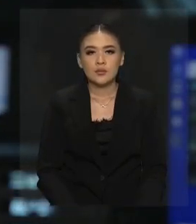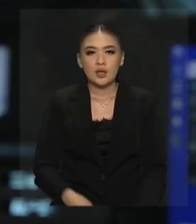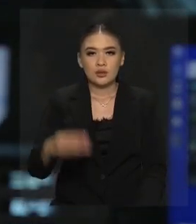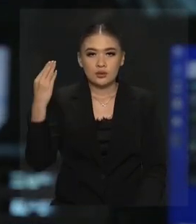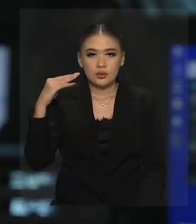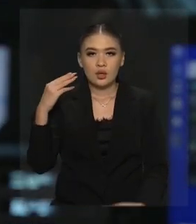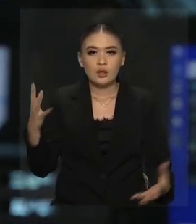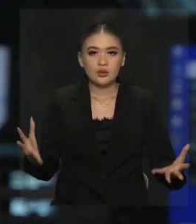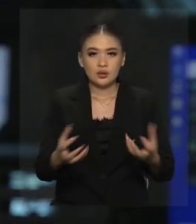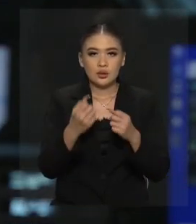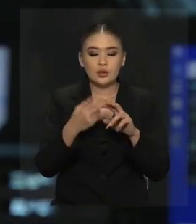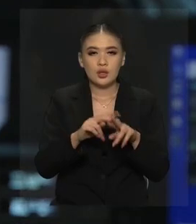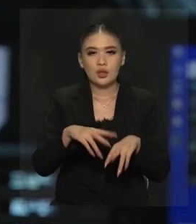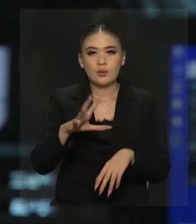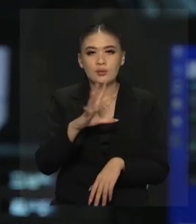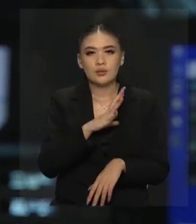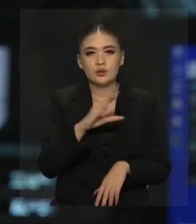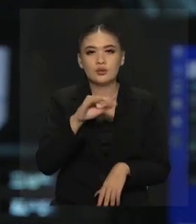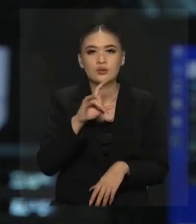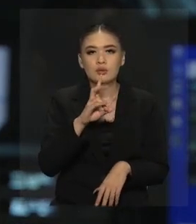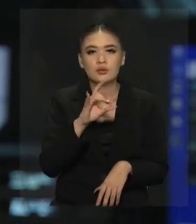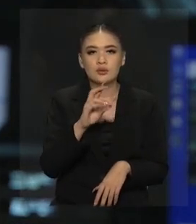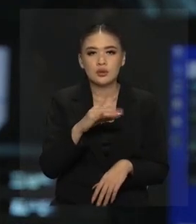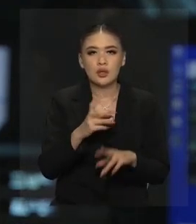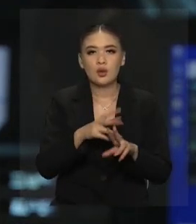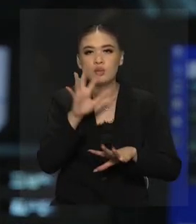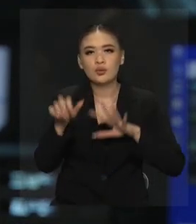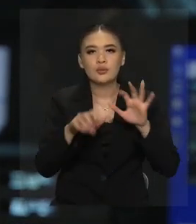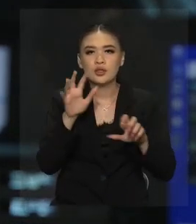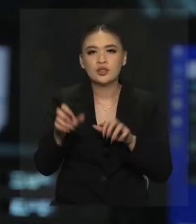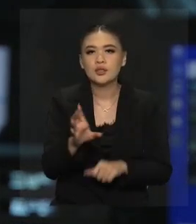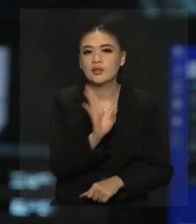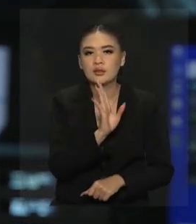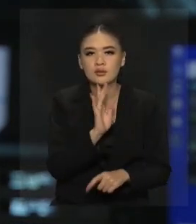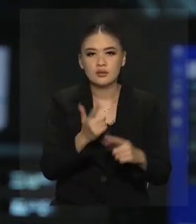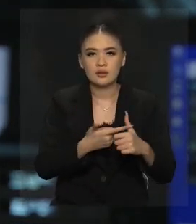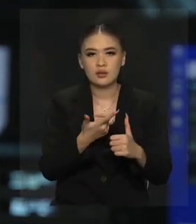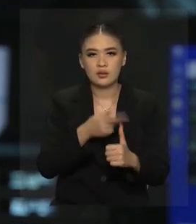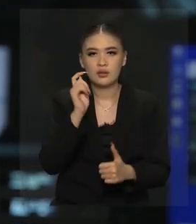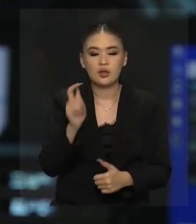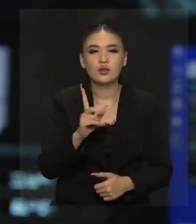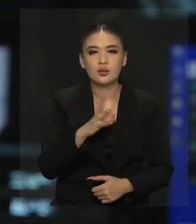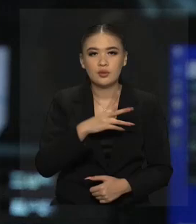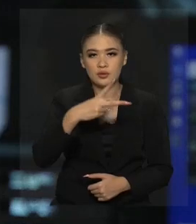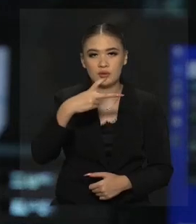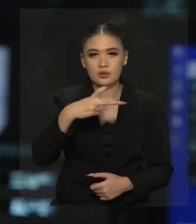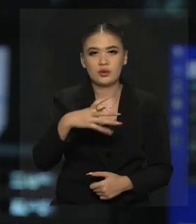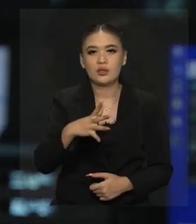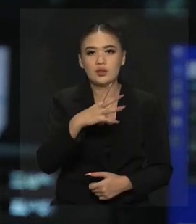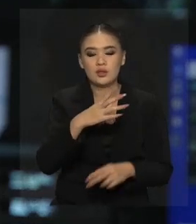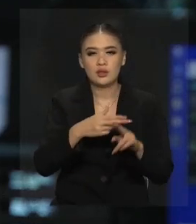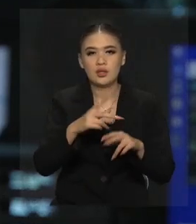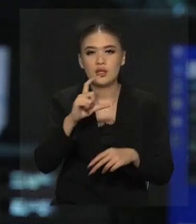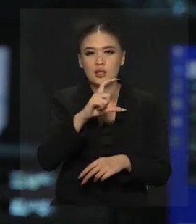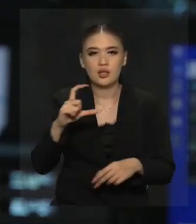Түркістанда құтқарушы Айдана Тұрсынды көпшілік өрімекші қыз деп атайды. Себебі ол екінші қабатқа ешқандай құрылғының